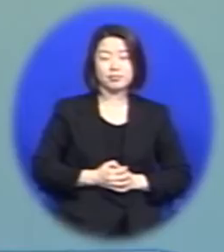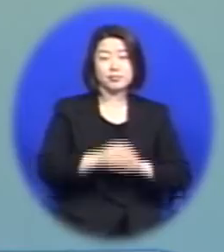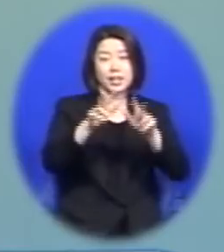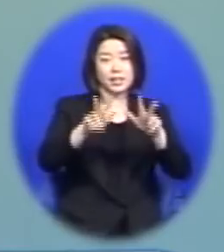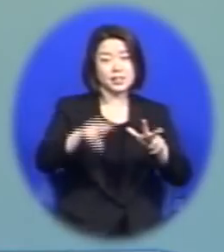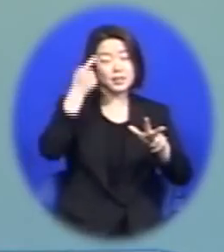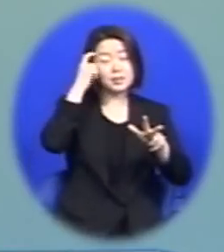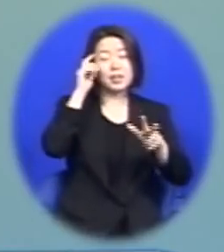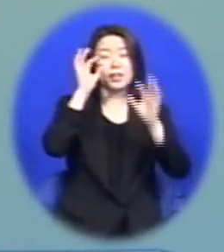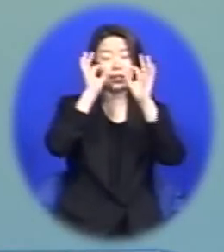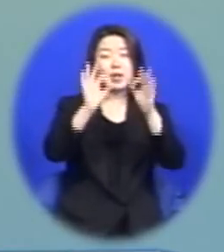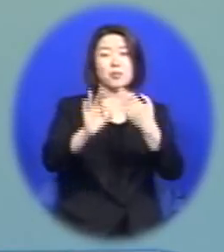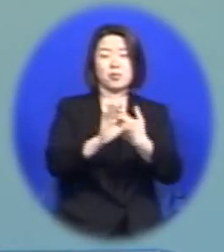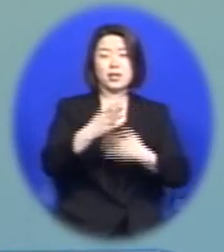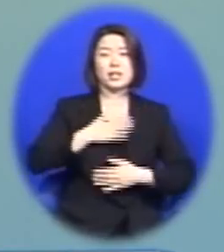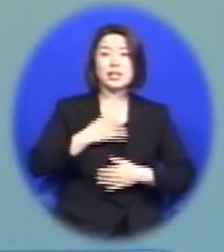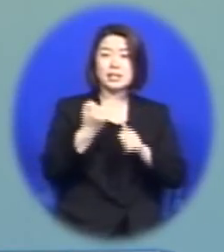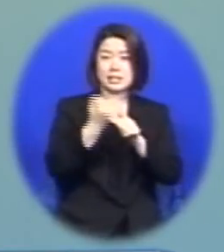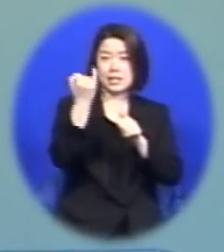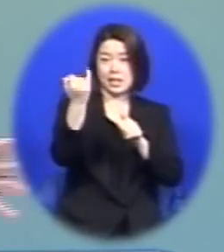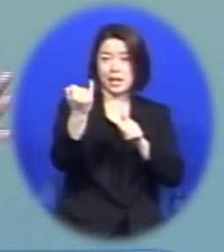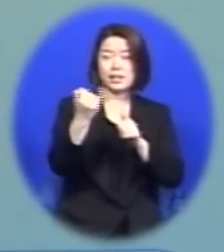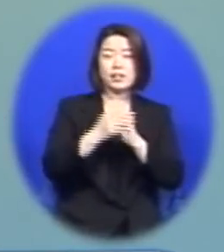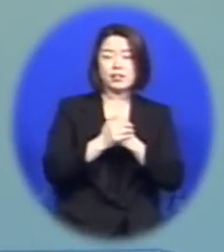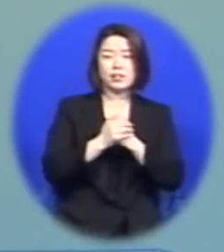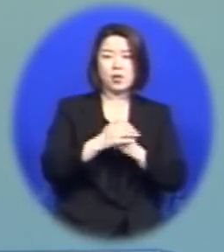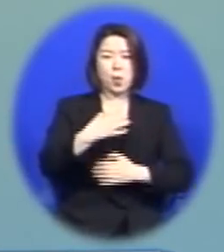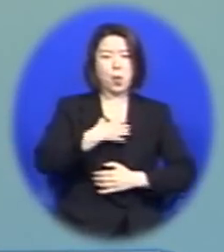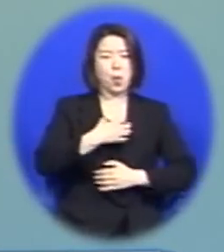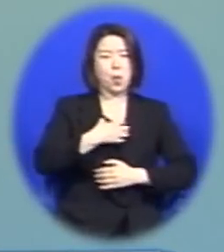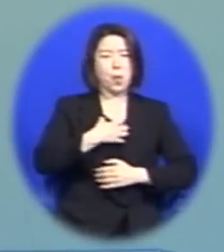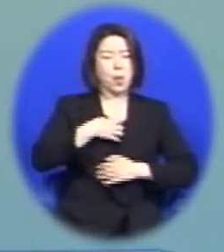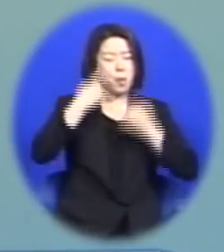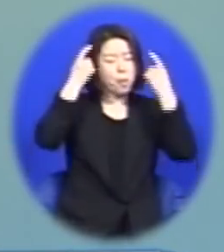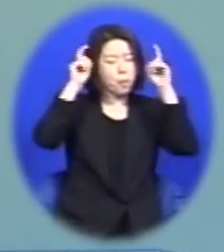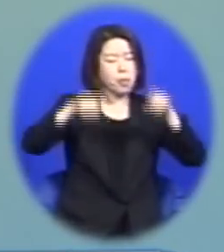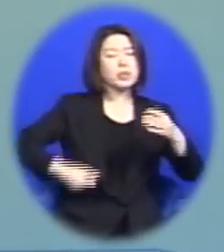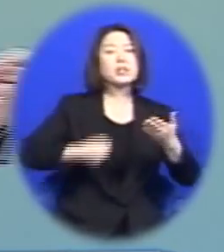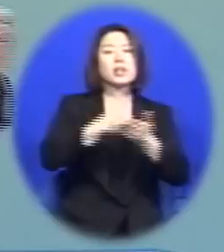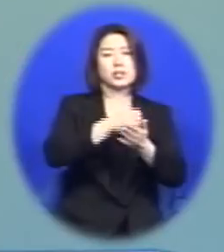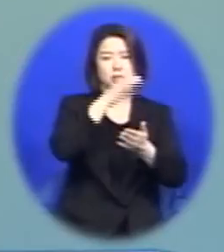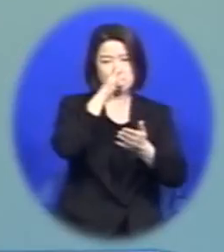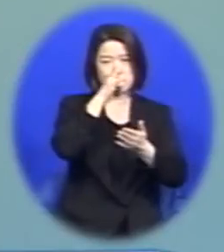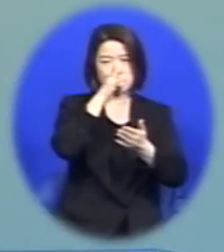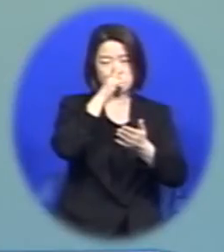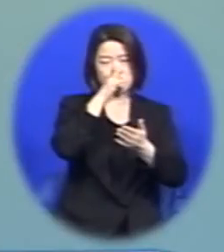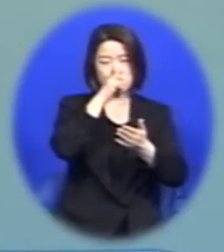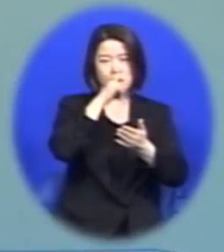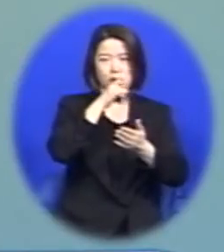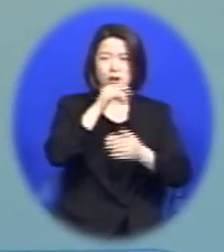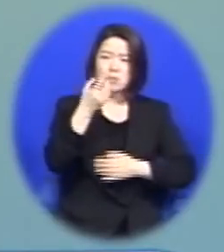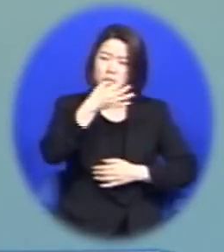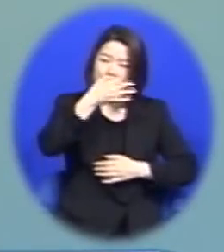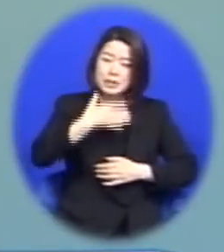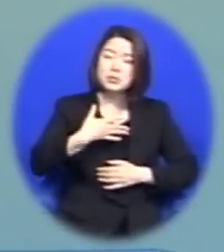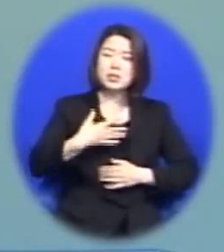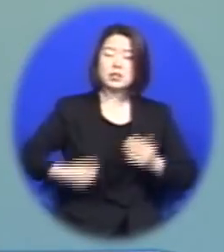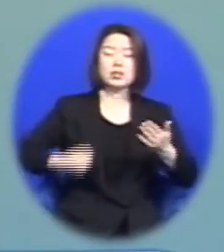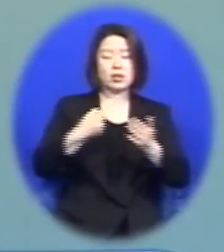지금 생각해보면 제 안에는 정말 위험한 모음을 한 거예요 무모한 천태 글 한 것입니다